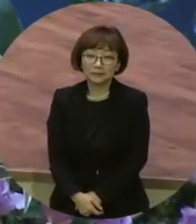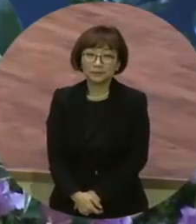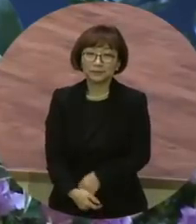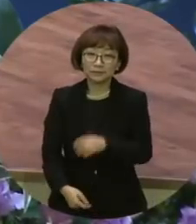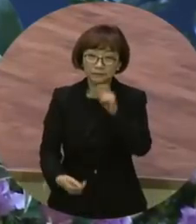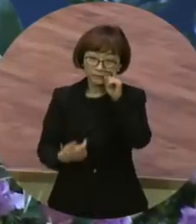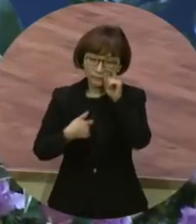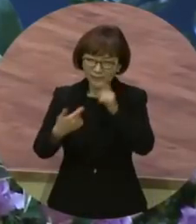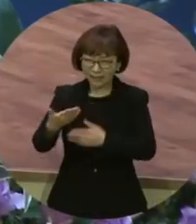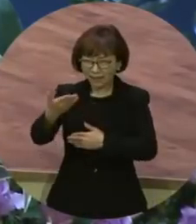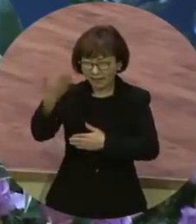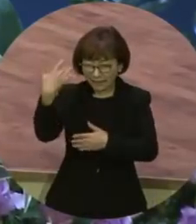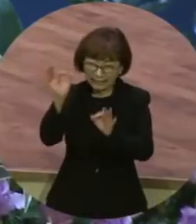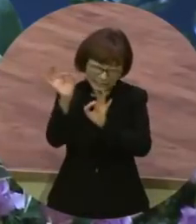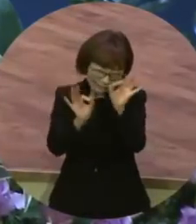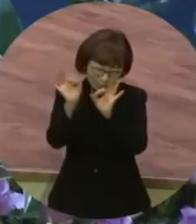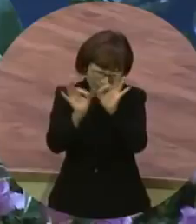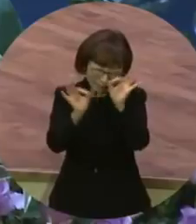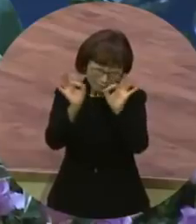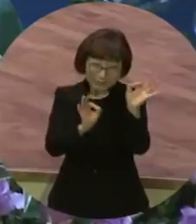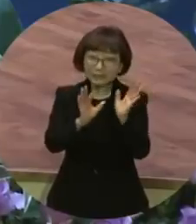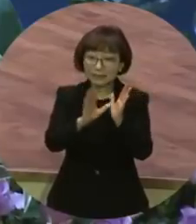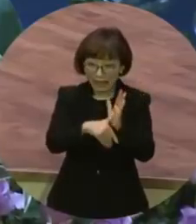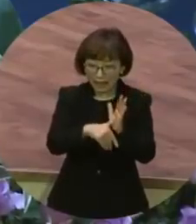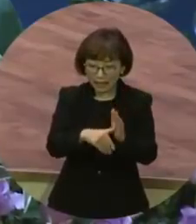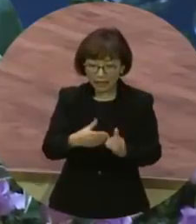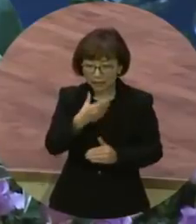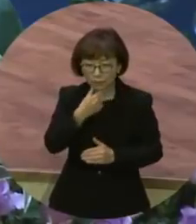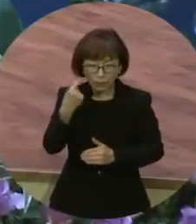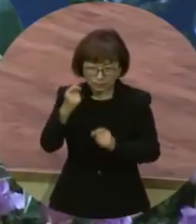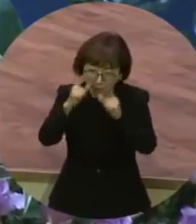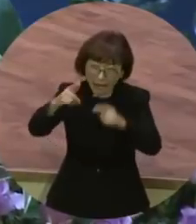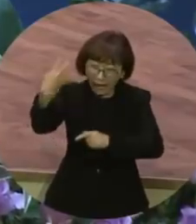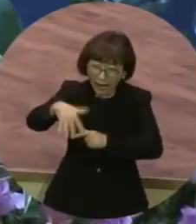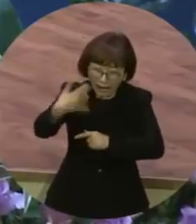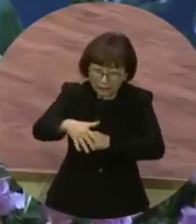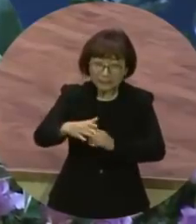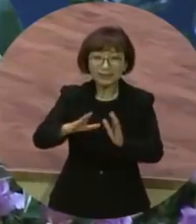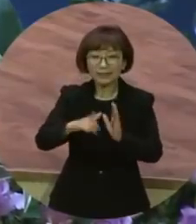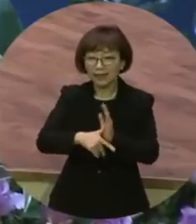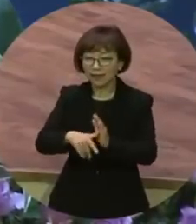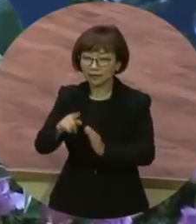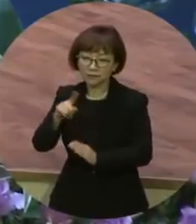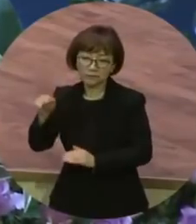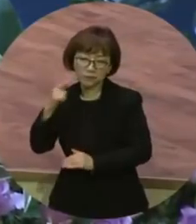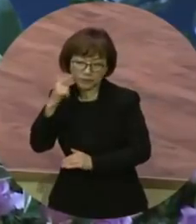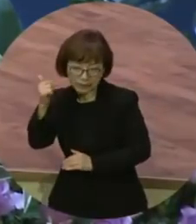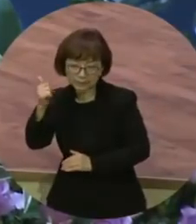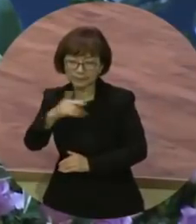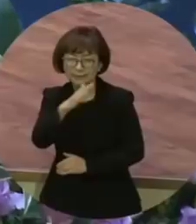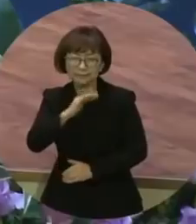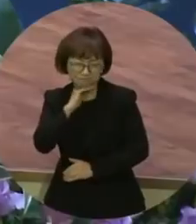기다리셨어요. 그렇게 오랫동안 복음 못 알아들었던 저 같은 렘넌트들을 다 기다리고 받아주셨어요.